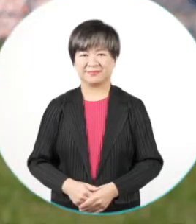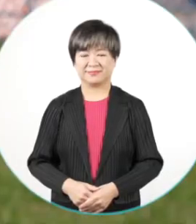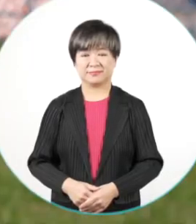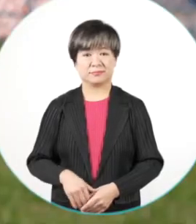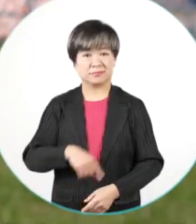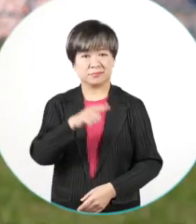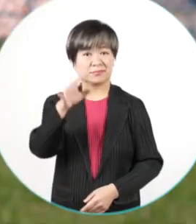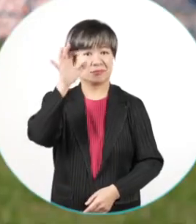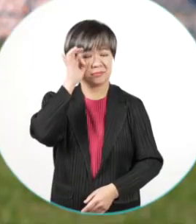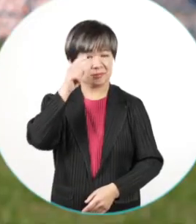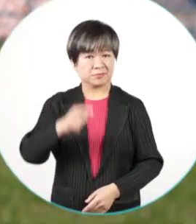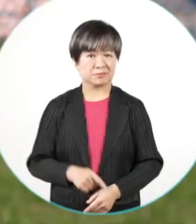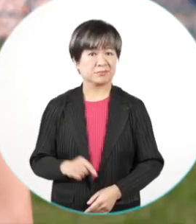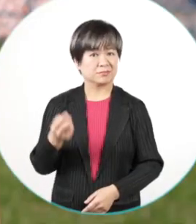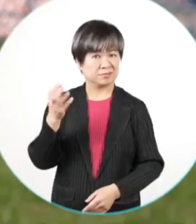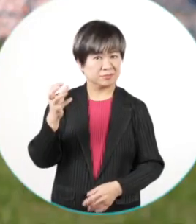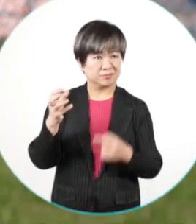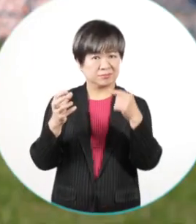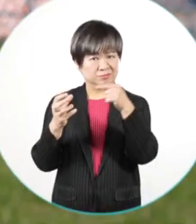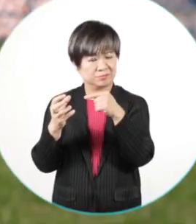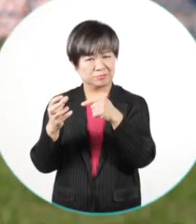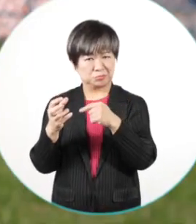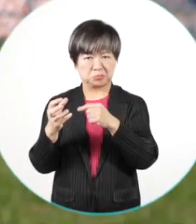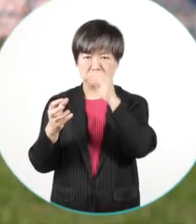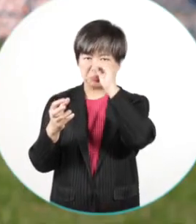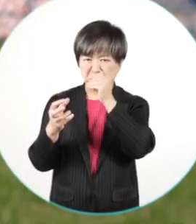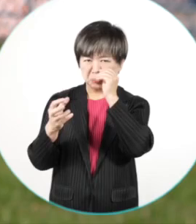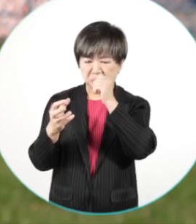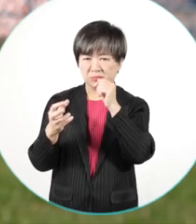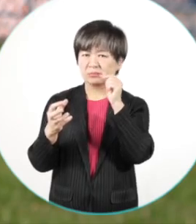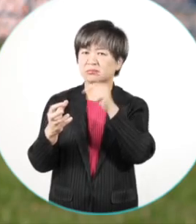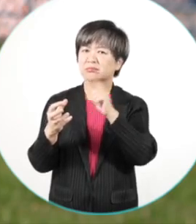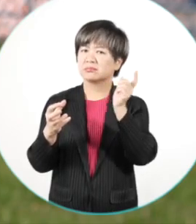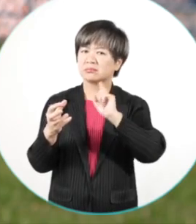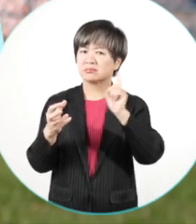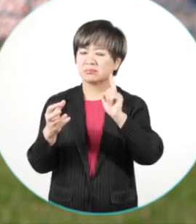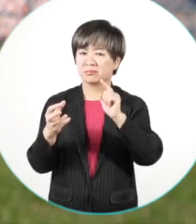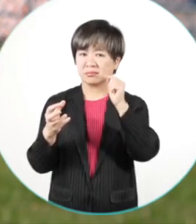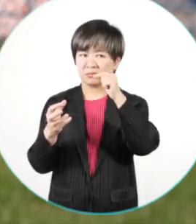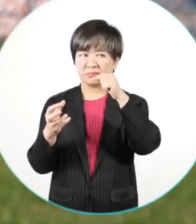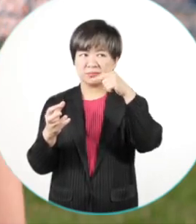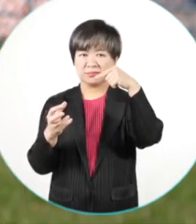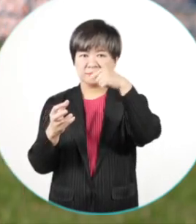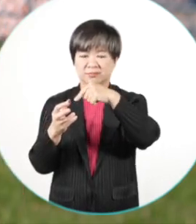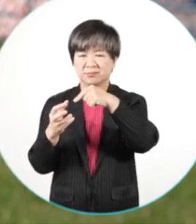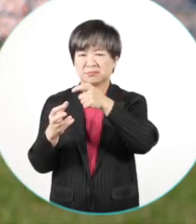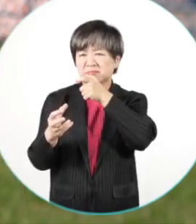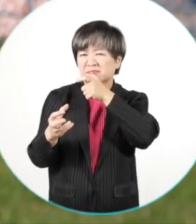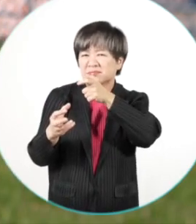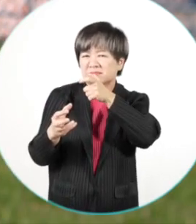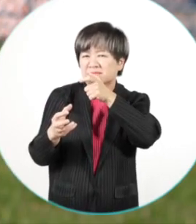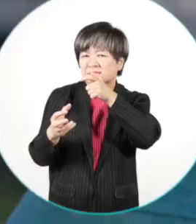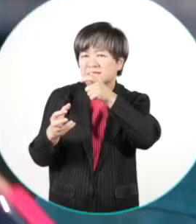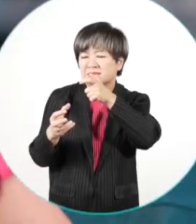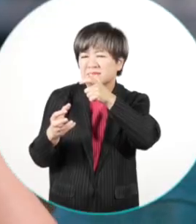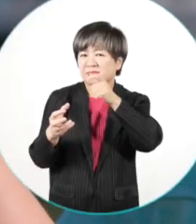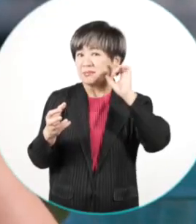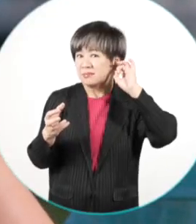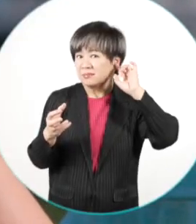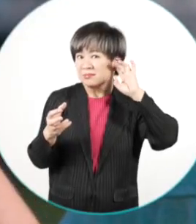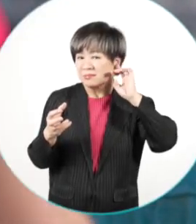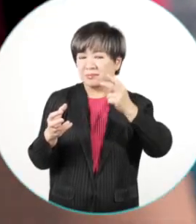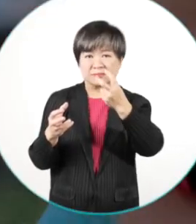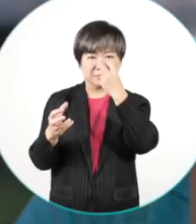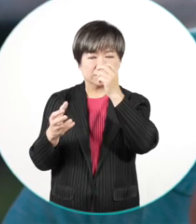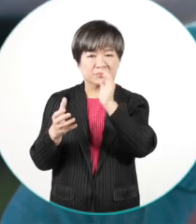大家可以看到这颗球是说非常特别哦，因为这个球中啊其实藏了一个蜂鸣器，那是为了让视障朋